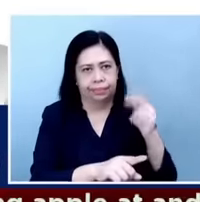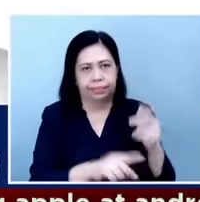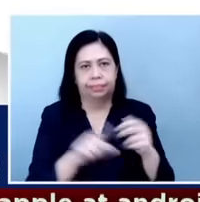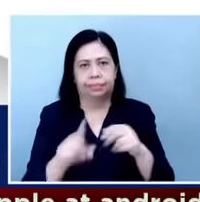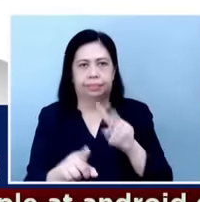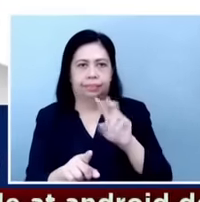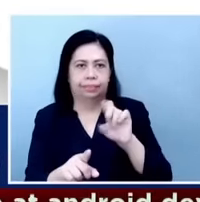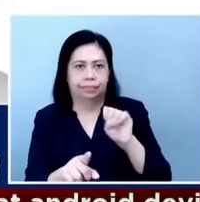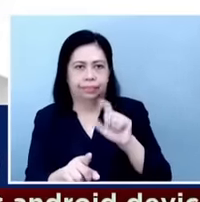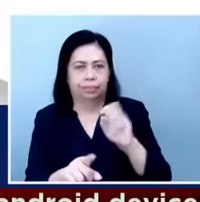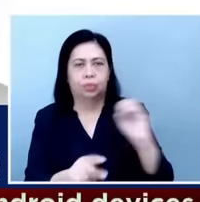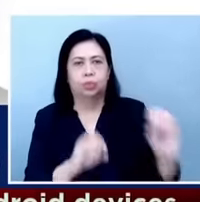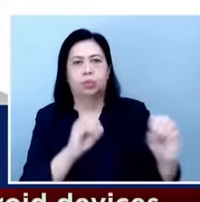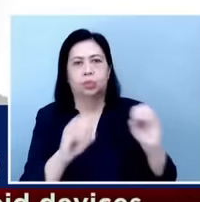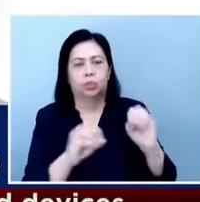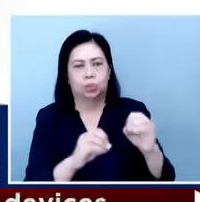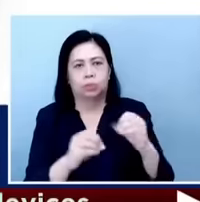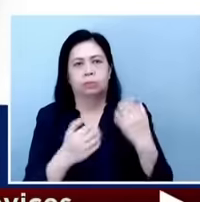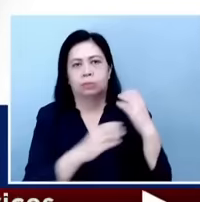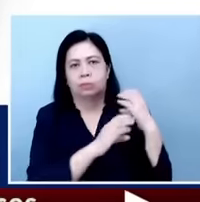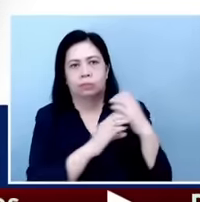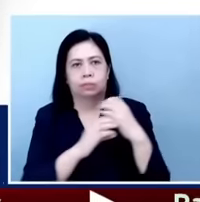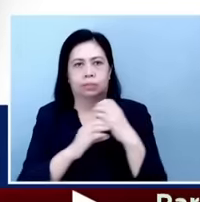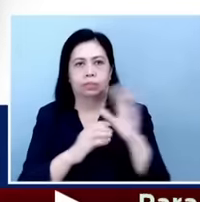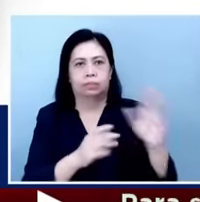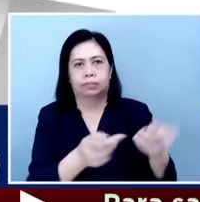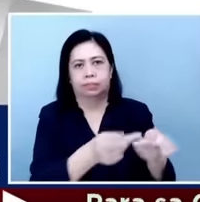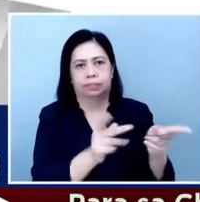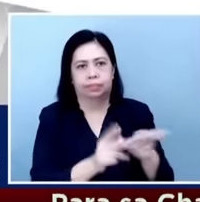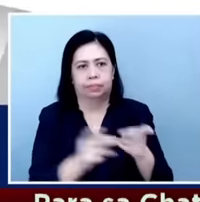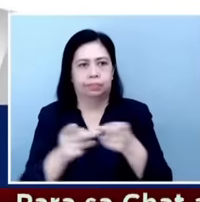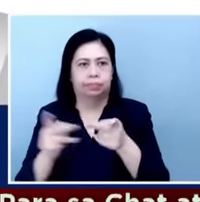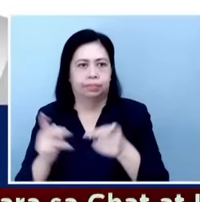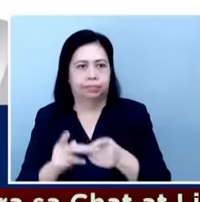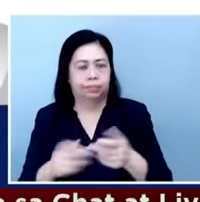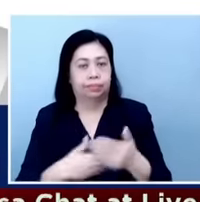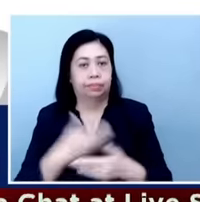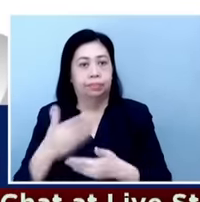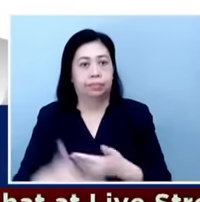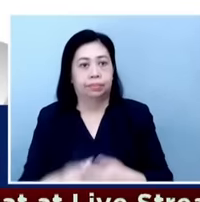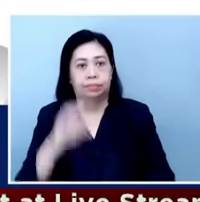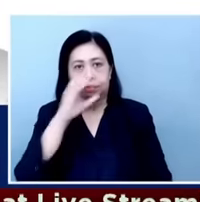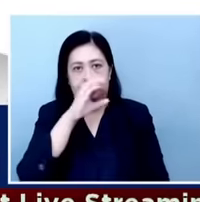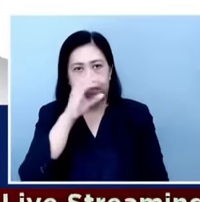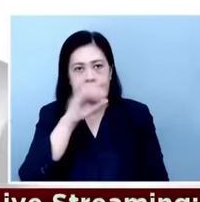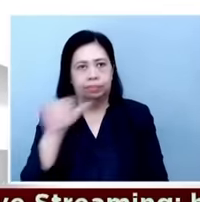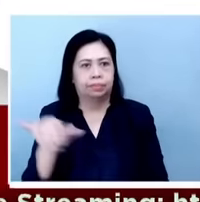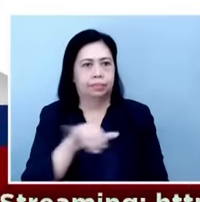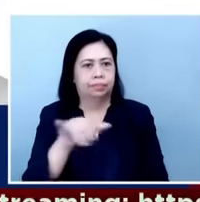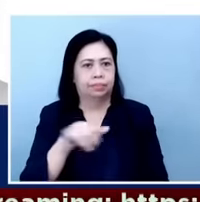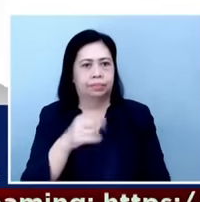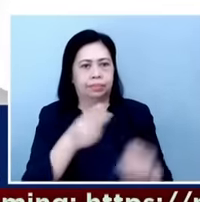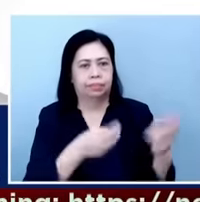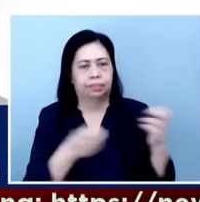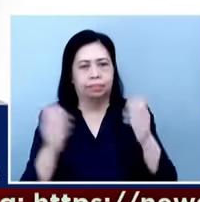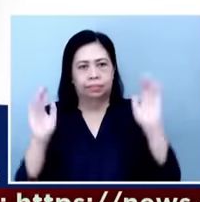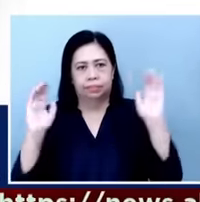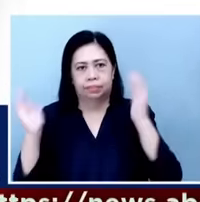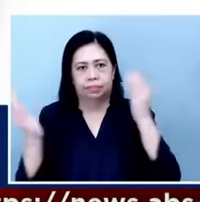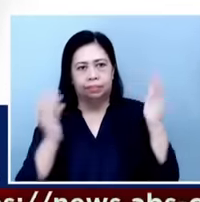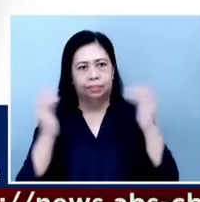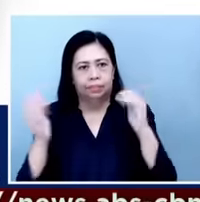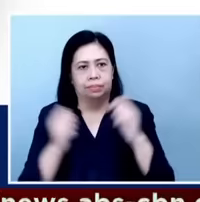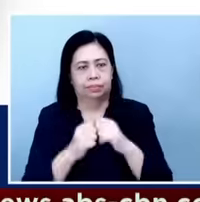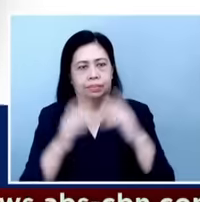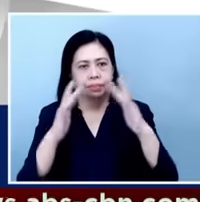ng sariling traslasyon ng poong Nazareno. Samantala sa Cebu, hinalintulad ni Cebu Archbishop Jose Palma ang pista